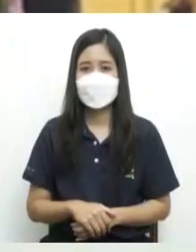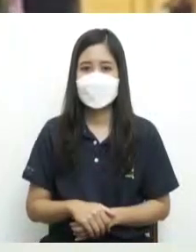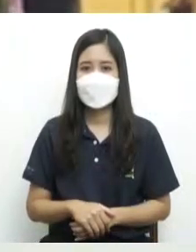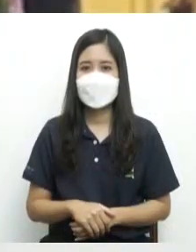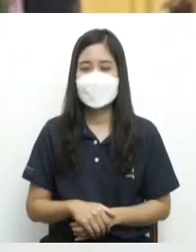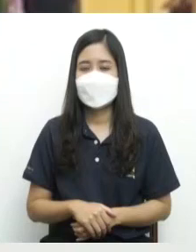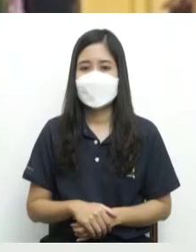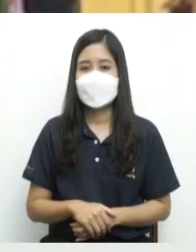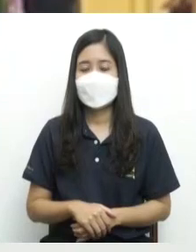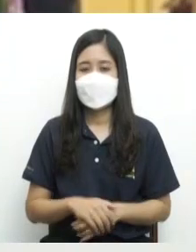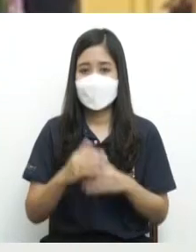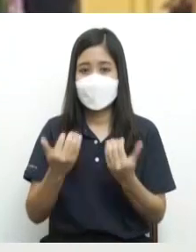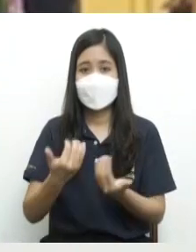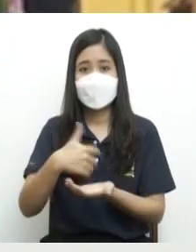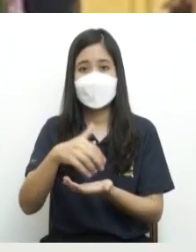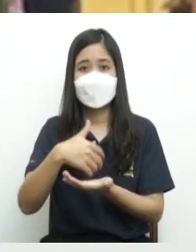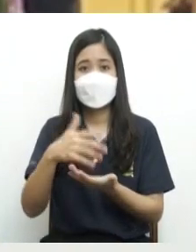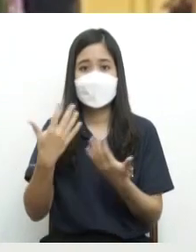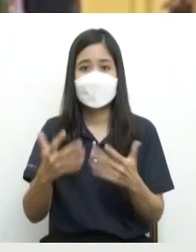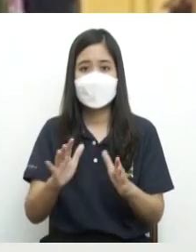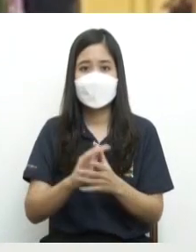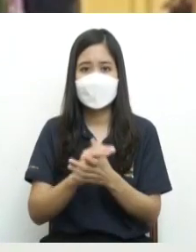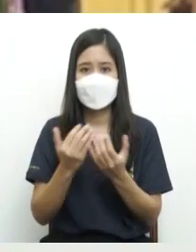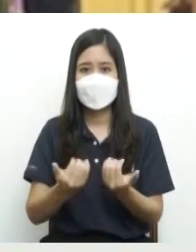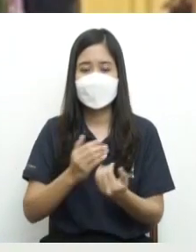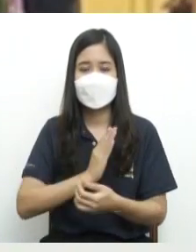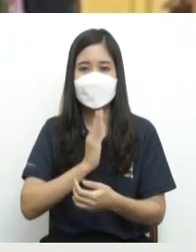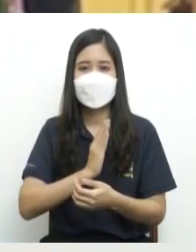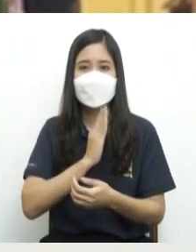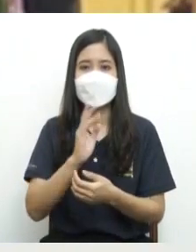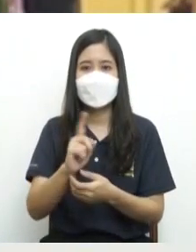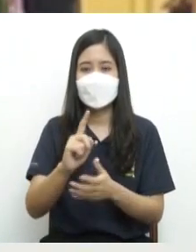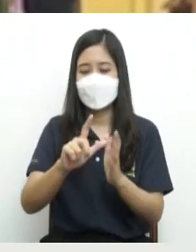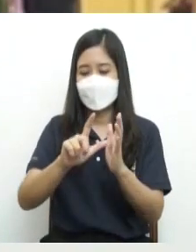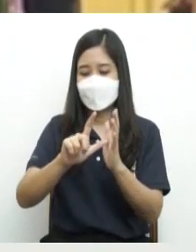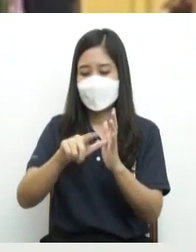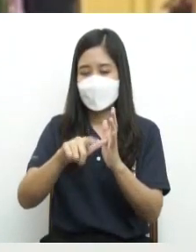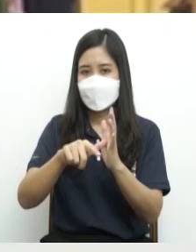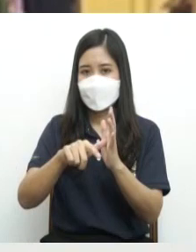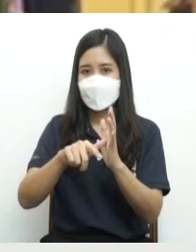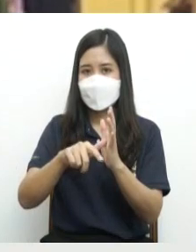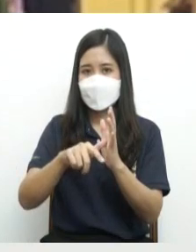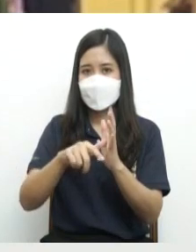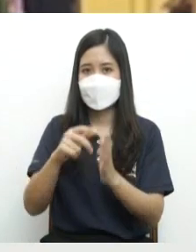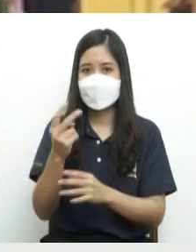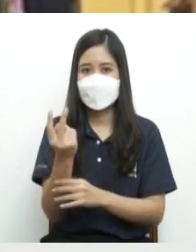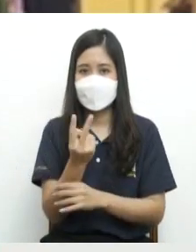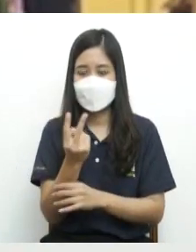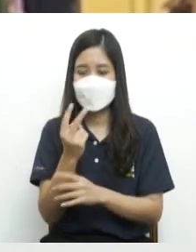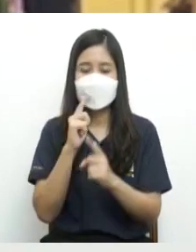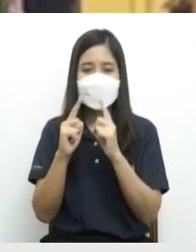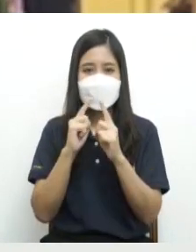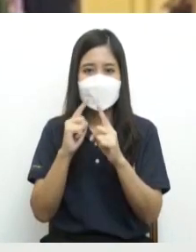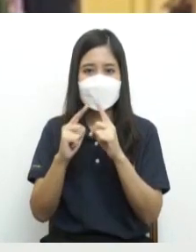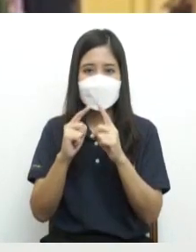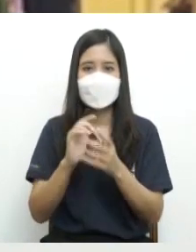แล้วที่ได้นำเรียนไปเมื่อสักครู่นี้นะคะว่าวันนี้เราได้รับเกียรติจากท่านเลขาธิการทั้ง2หน่วยงานที่จะมาพูดคุยกับเราโดยท่